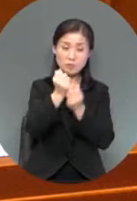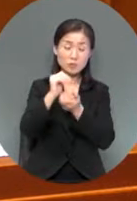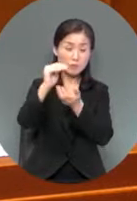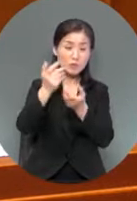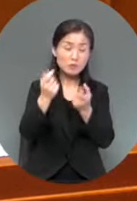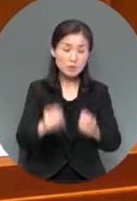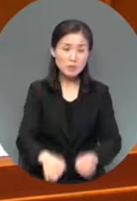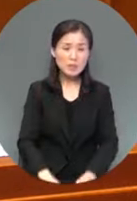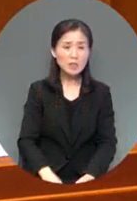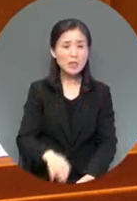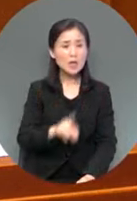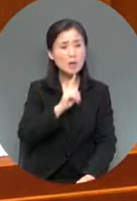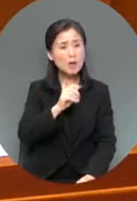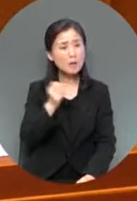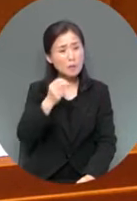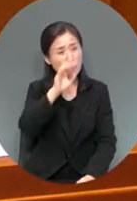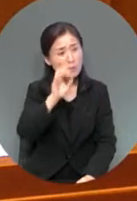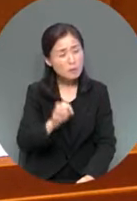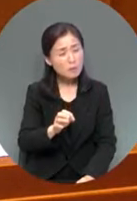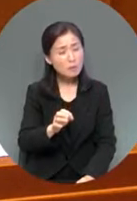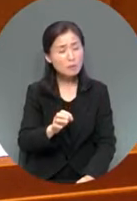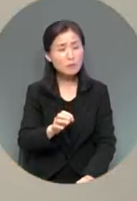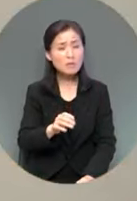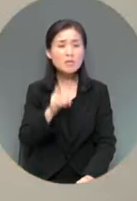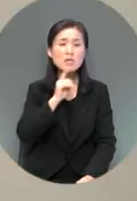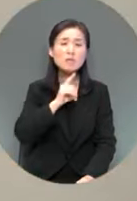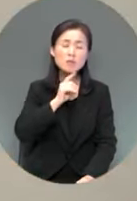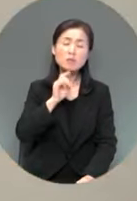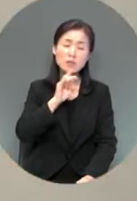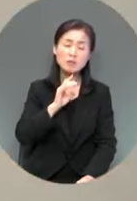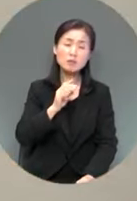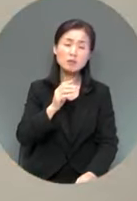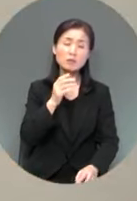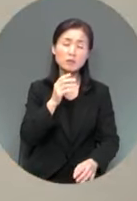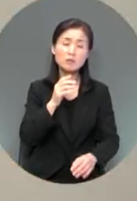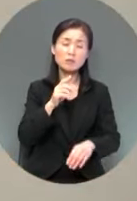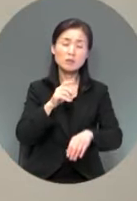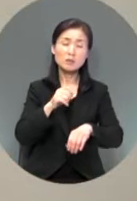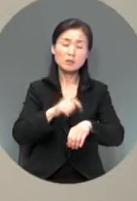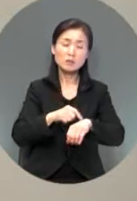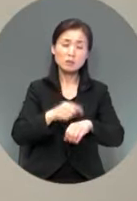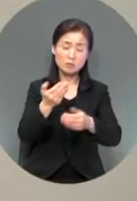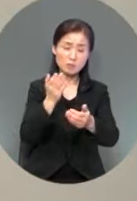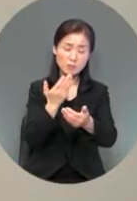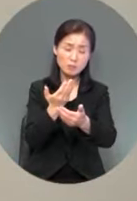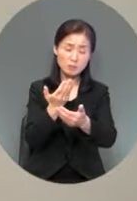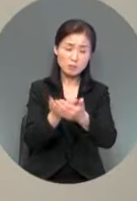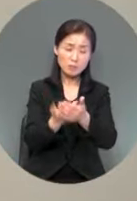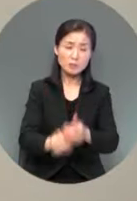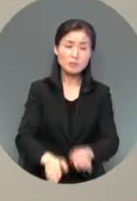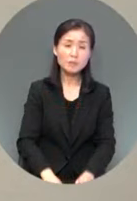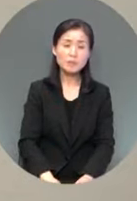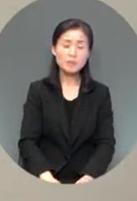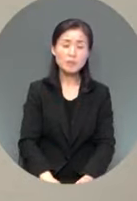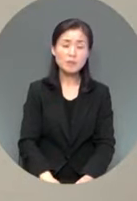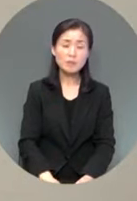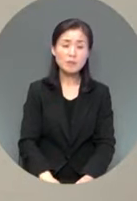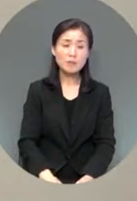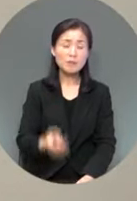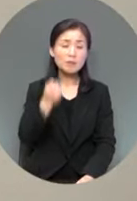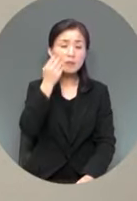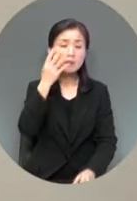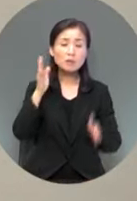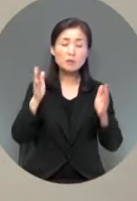다 한 얘기 또 해요? 아니 1분. 1분 넘기지 않겠습니다. 그러면 조금만 주시죠. 1분만. 예. 그래요? 넉 달